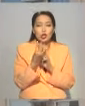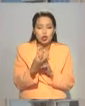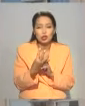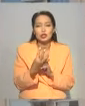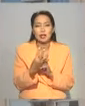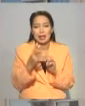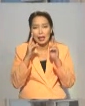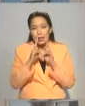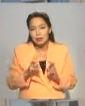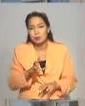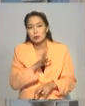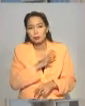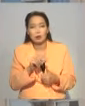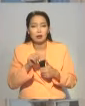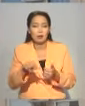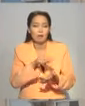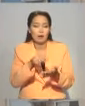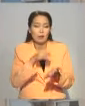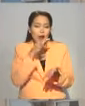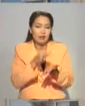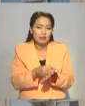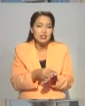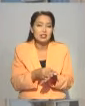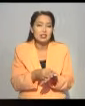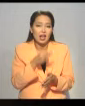14 экспертиз. Кроме того, вопрос ответственности